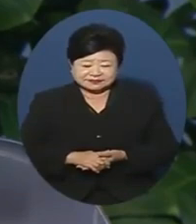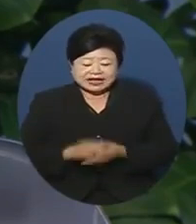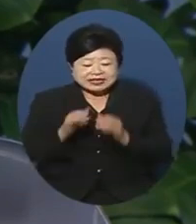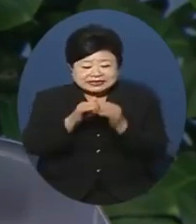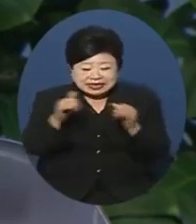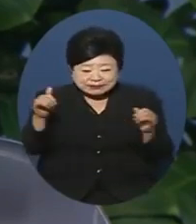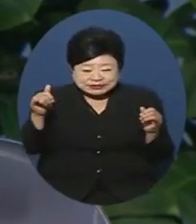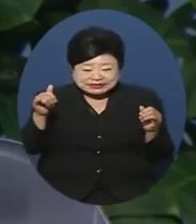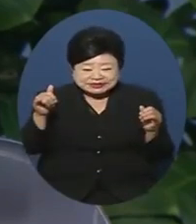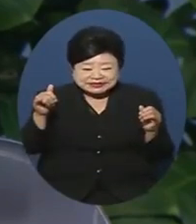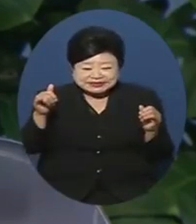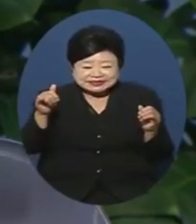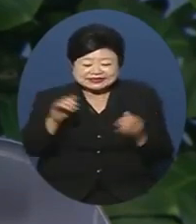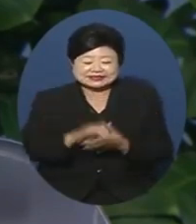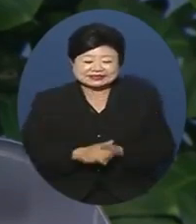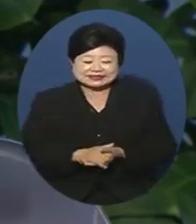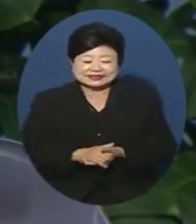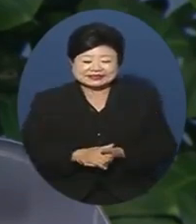사람은